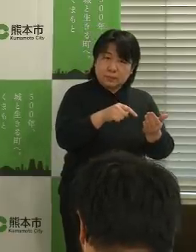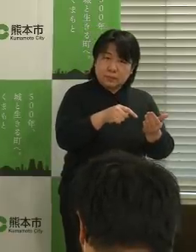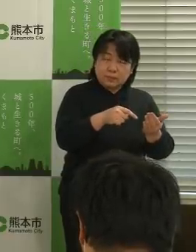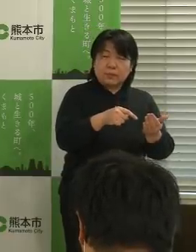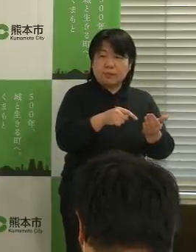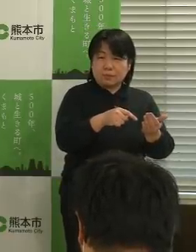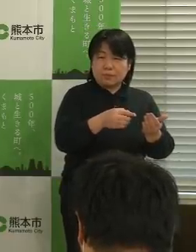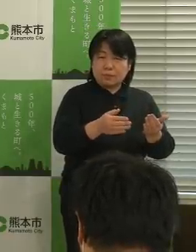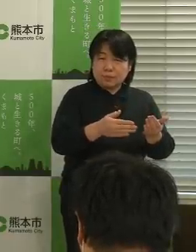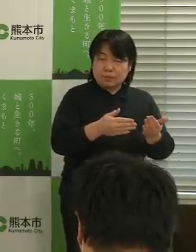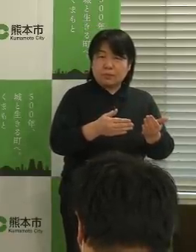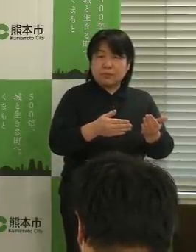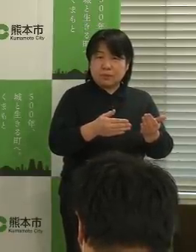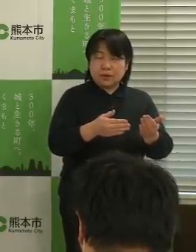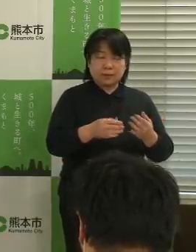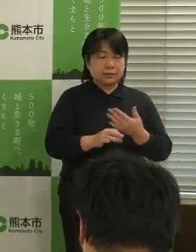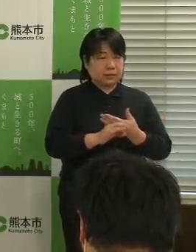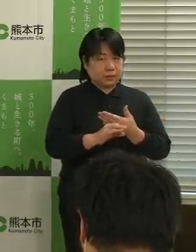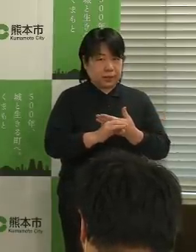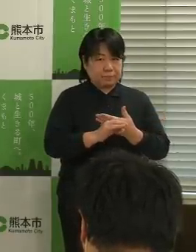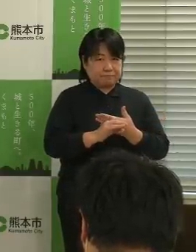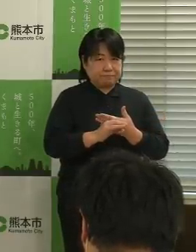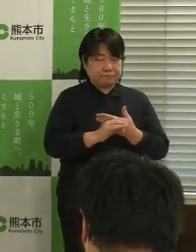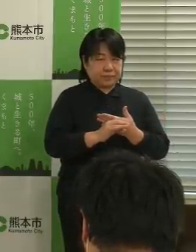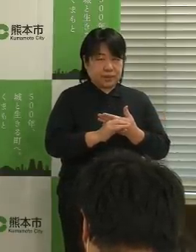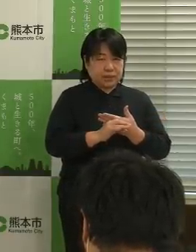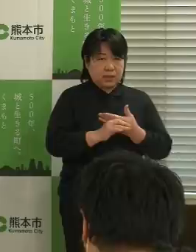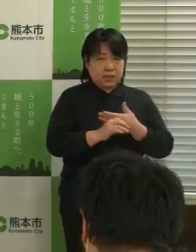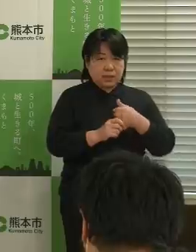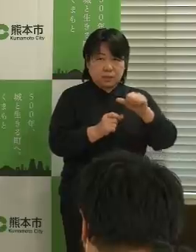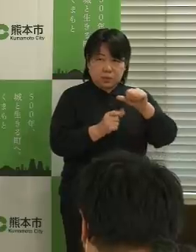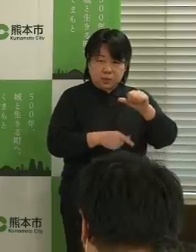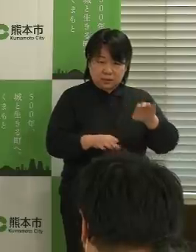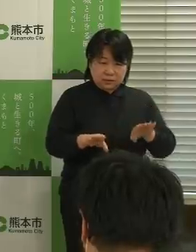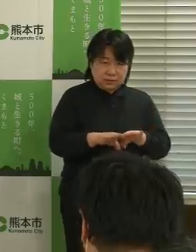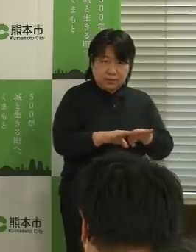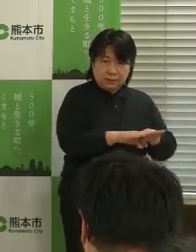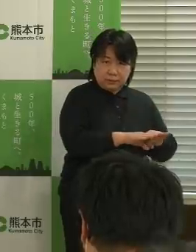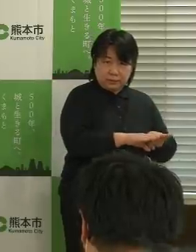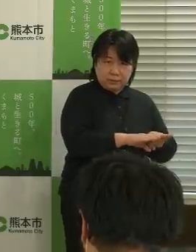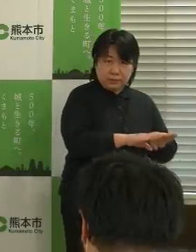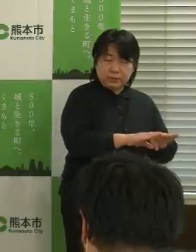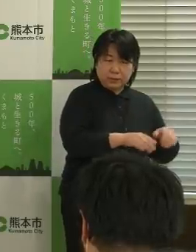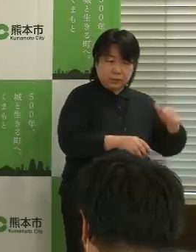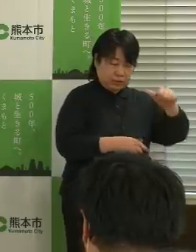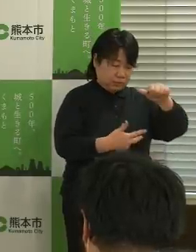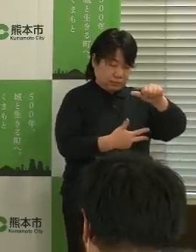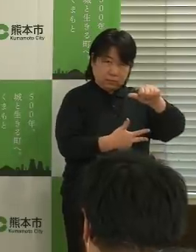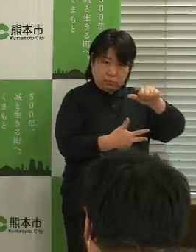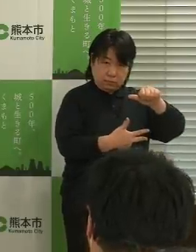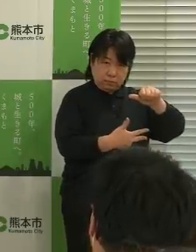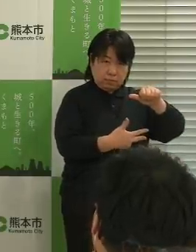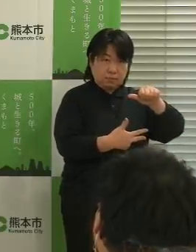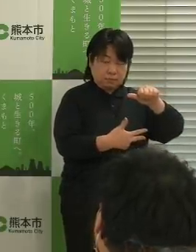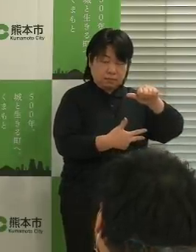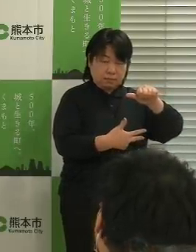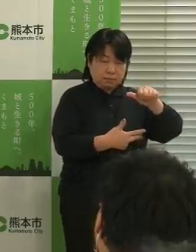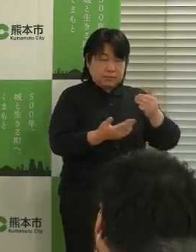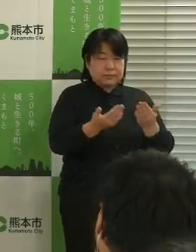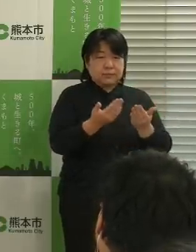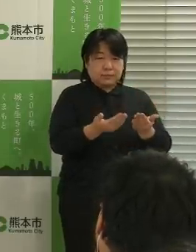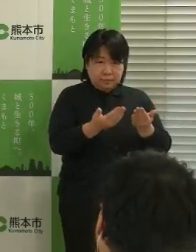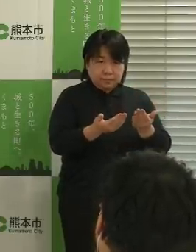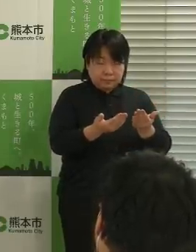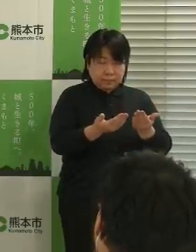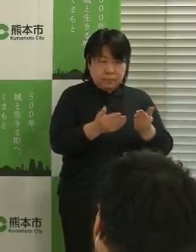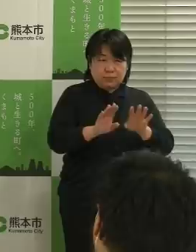ただ例えばこれ連休明け7日にですね5月7日に学校をじゃあ再